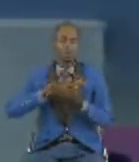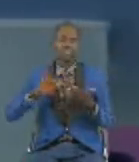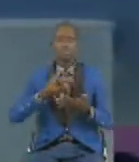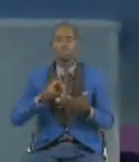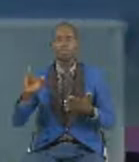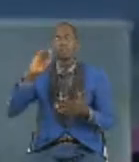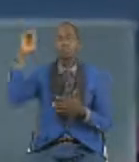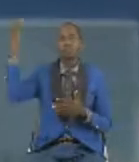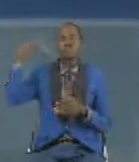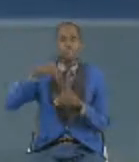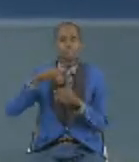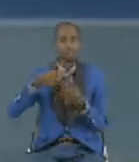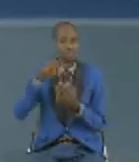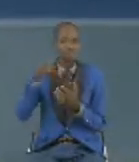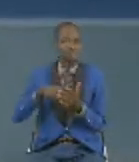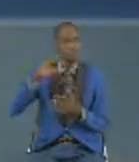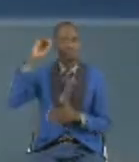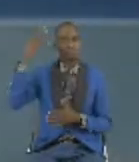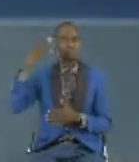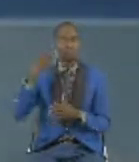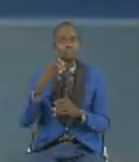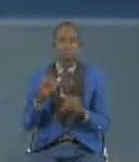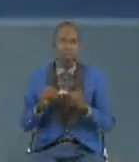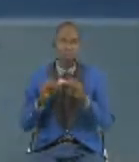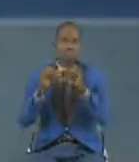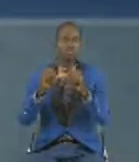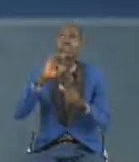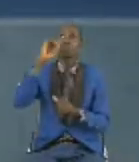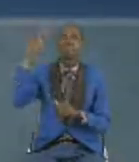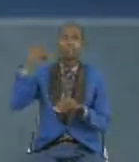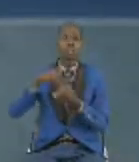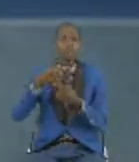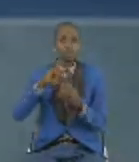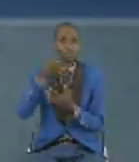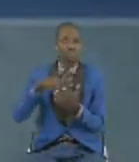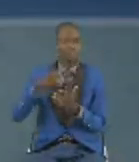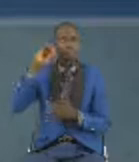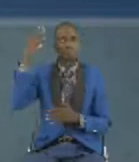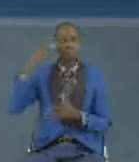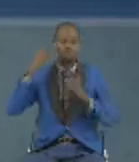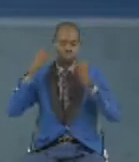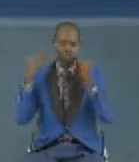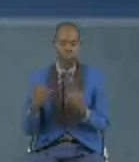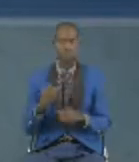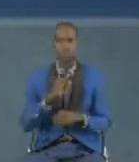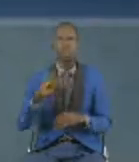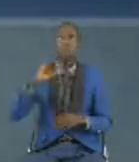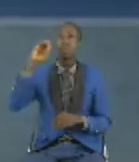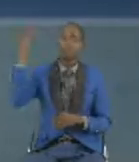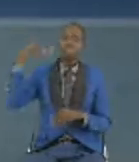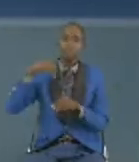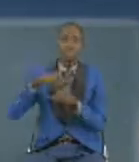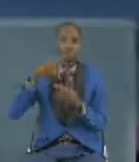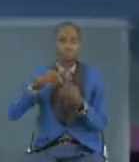à cette grâce, la grâce qui soutient, à cette grâce, la grâce qui fortifie, à cette